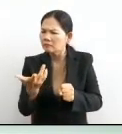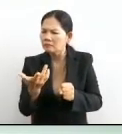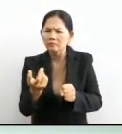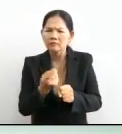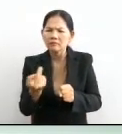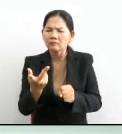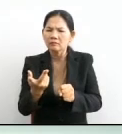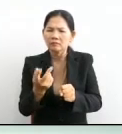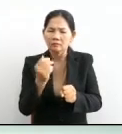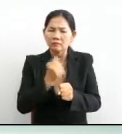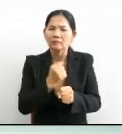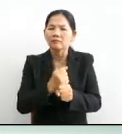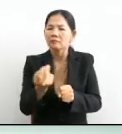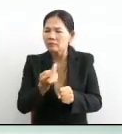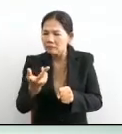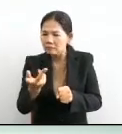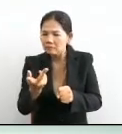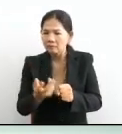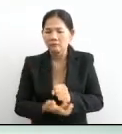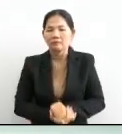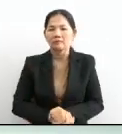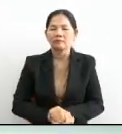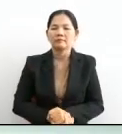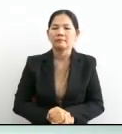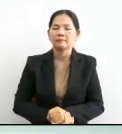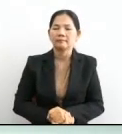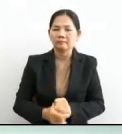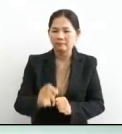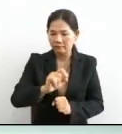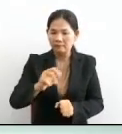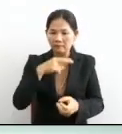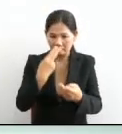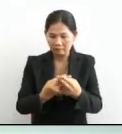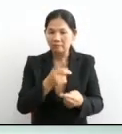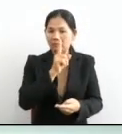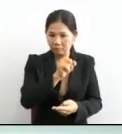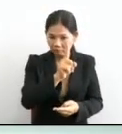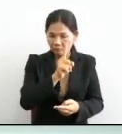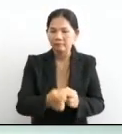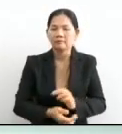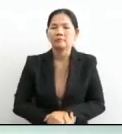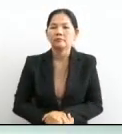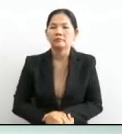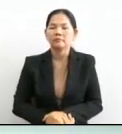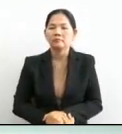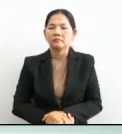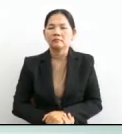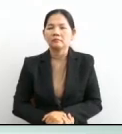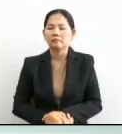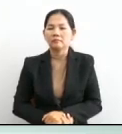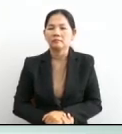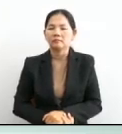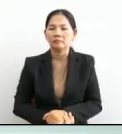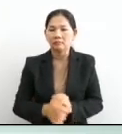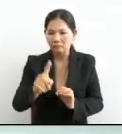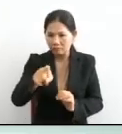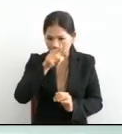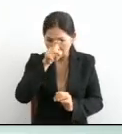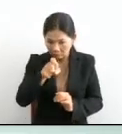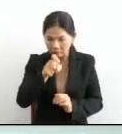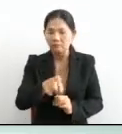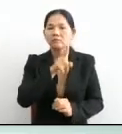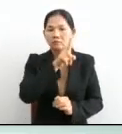xây máu chà con sẽ xây chùm lại tí mùi chà đòi trái tên nâng xùm nùa tí